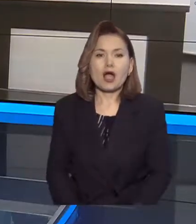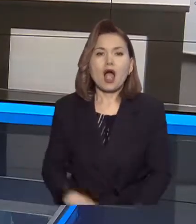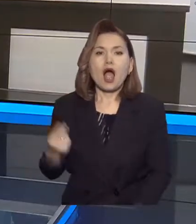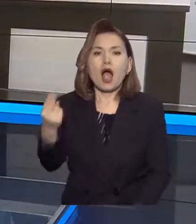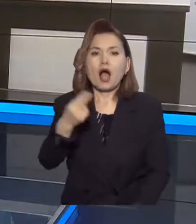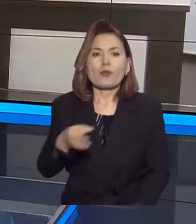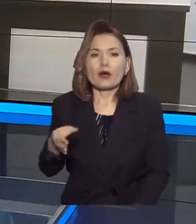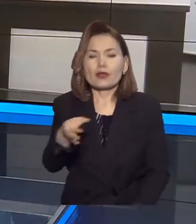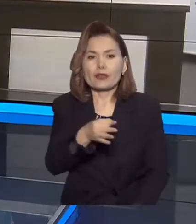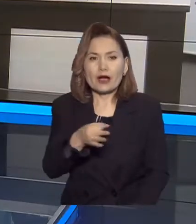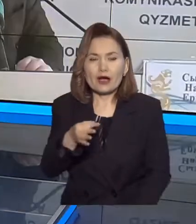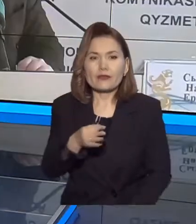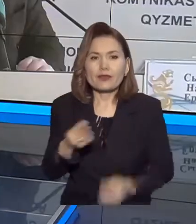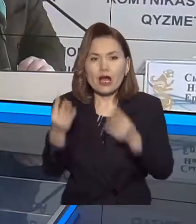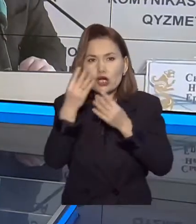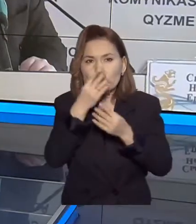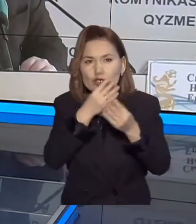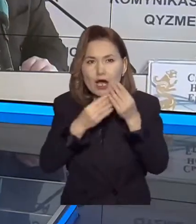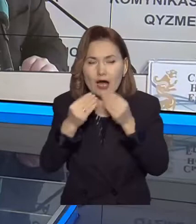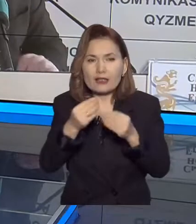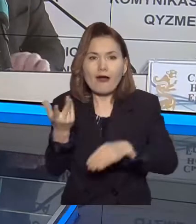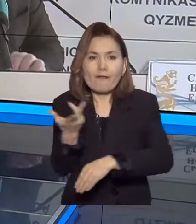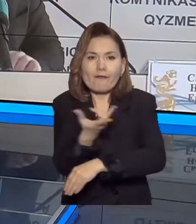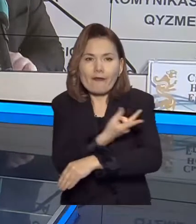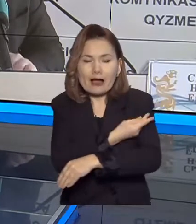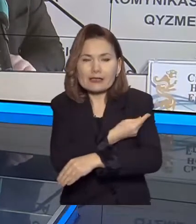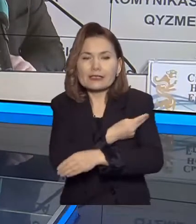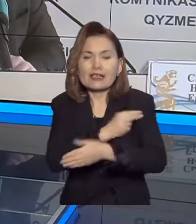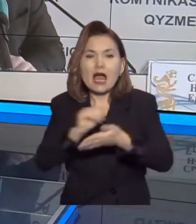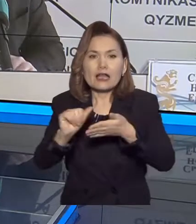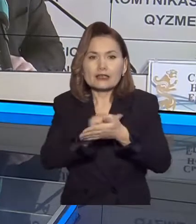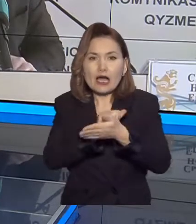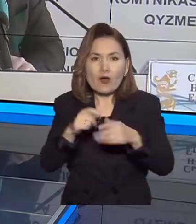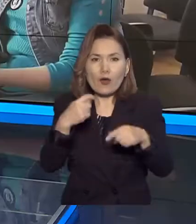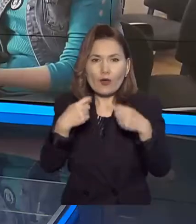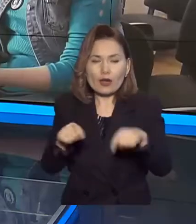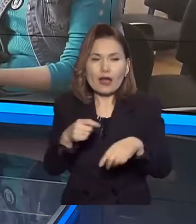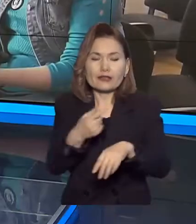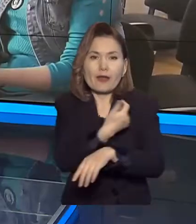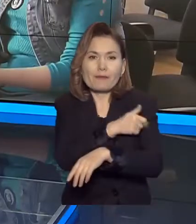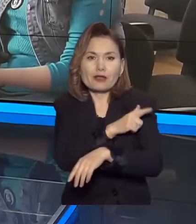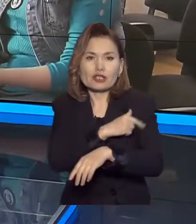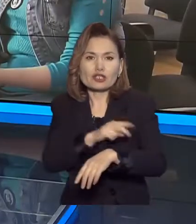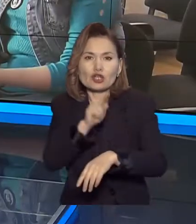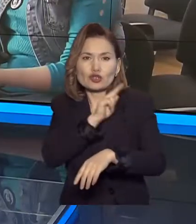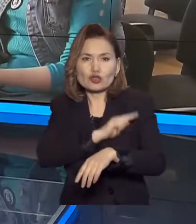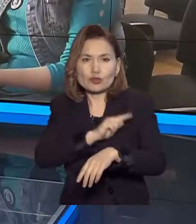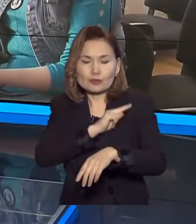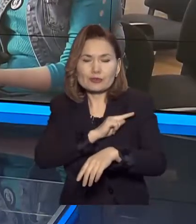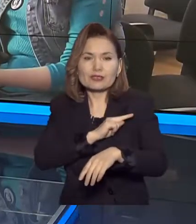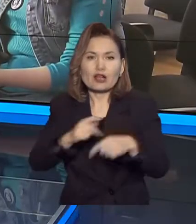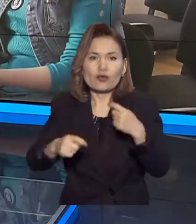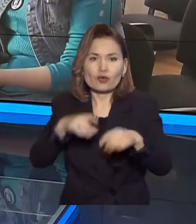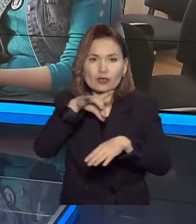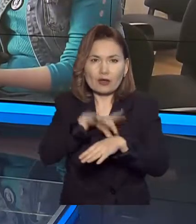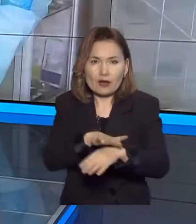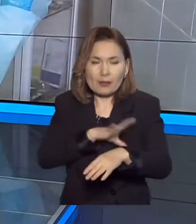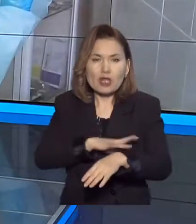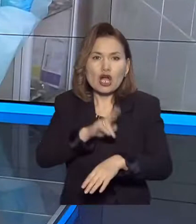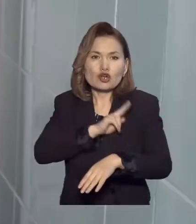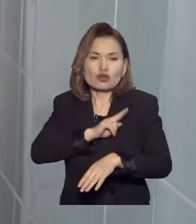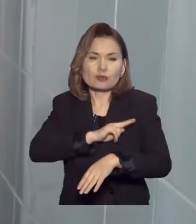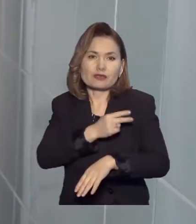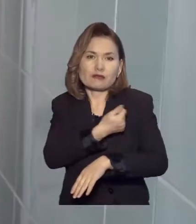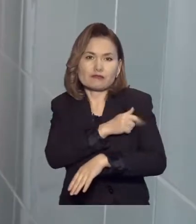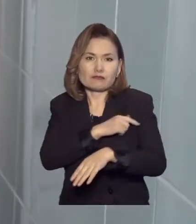Ақмола облысында жалған вакцина паспортын сатқан медицина қызметкерлері жұмыстан шығарылды. Бұл туралы облыстық денсаулық сақтау басқармасы